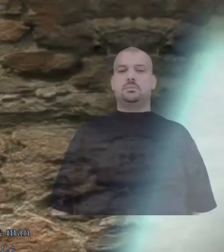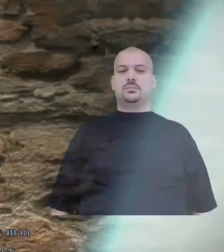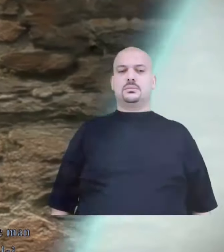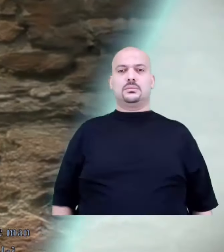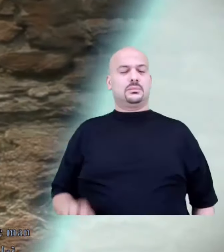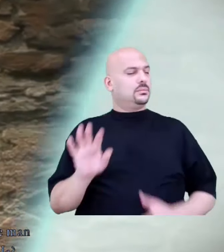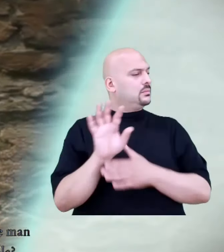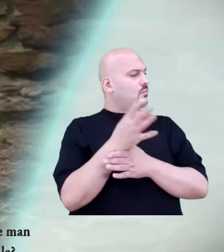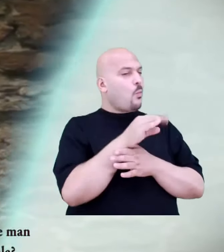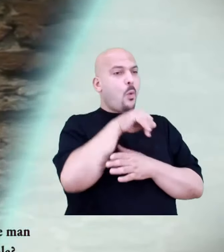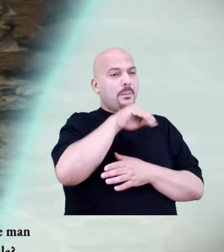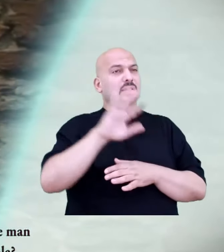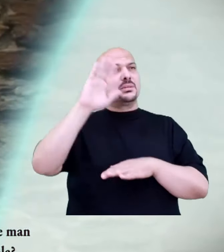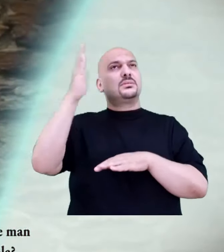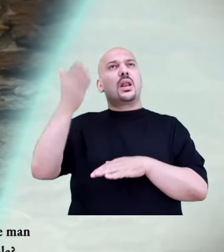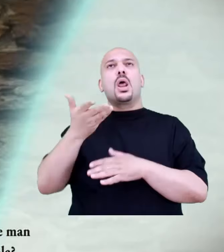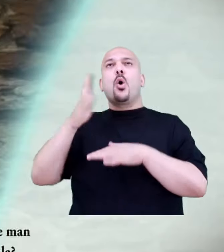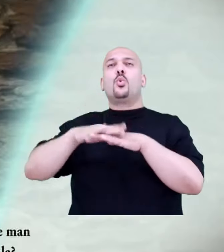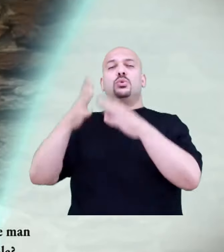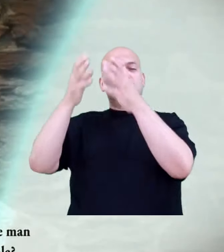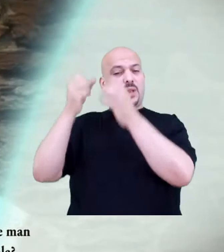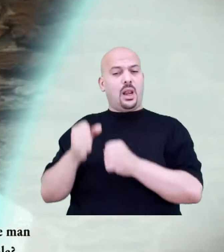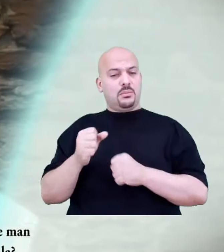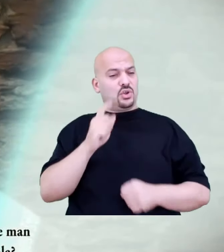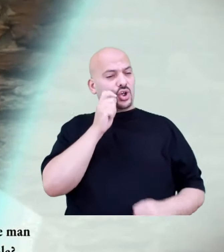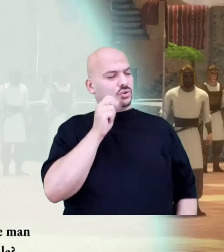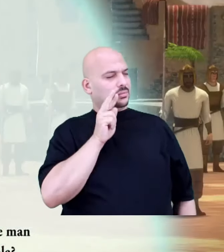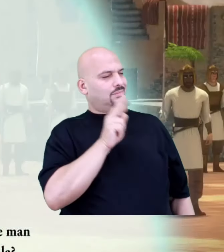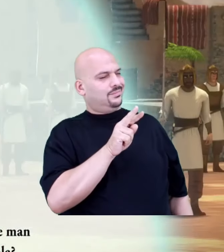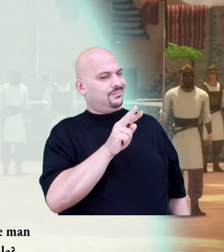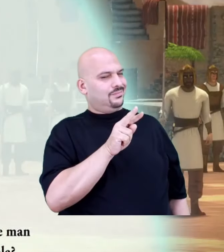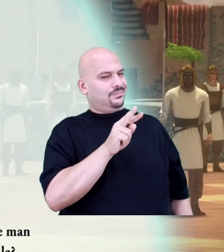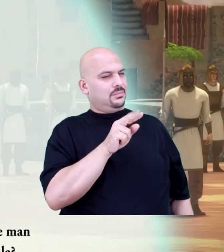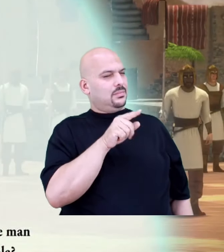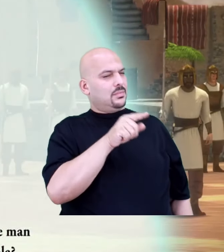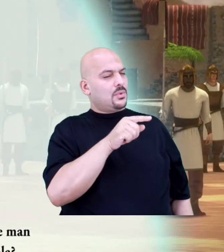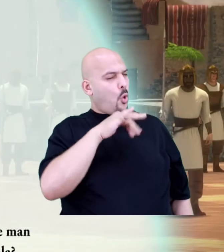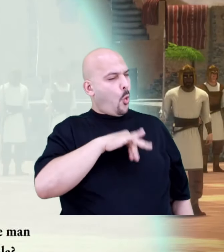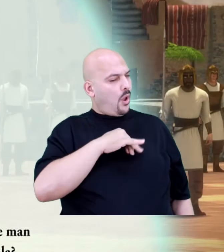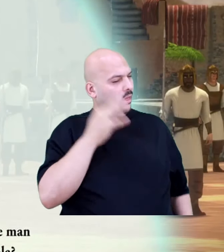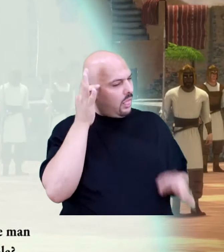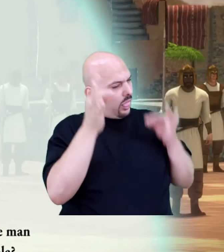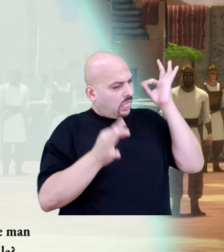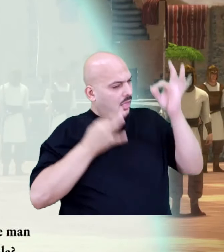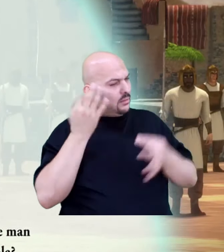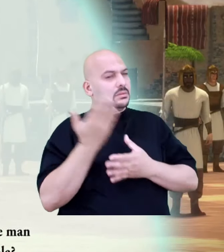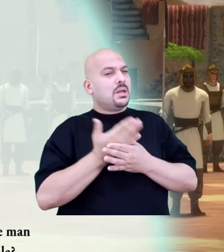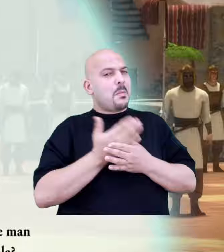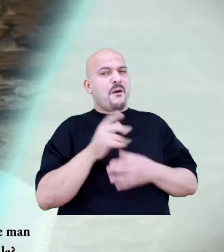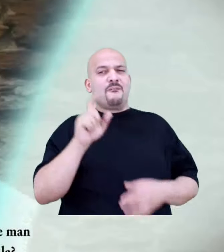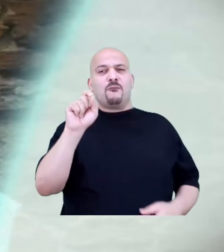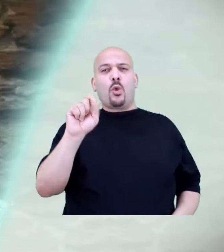التفت نبي الله صلى الله عليه وسلم إلى الرجل وقال: بما تحدثك نفسك يا